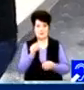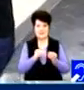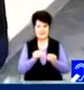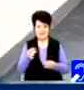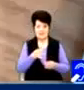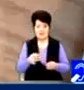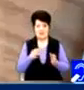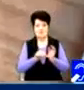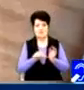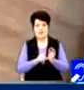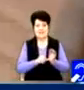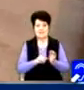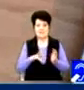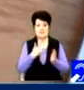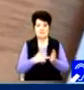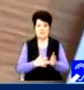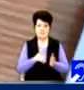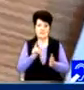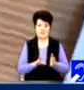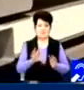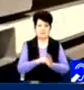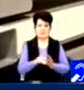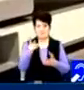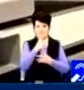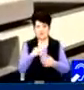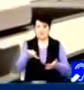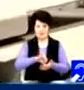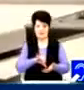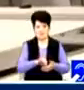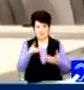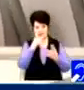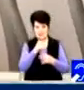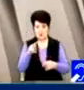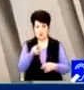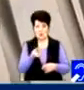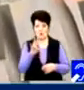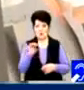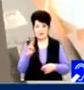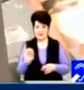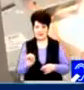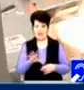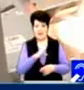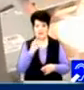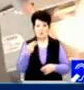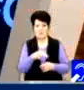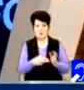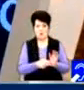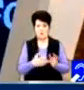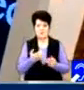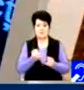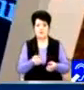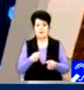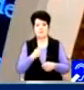inclusiv șase centre de plasament au participat la ateliere de informare despre alegeri deși din 2 iunie 2018 au primit dreptul la vot mai bine